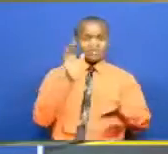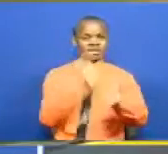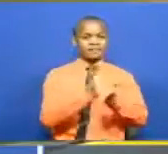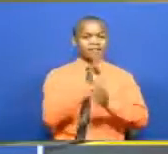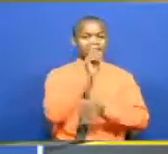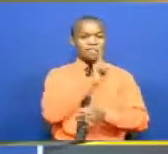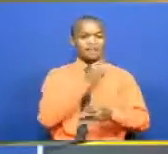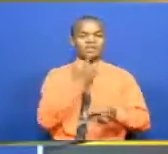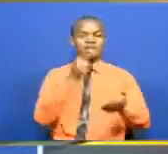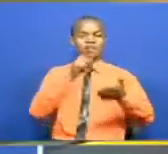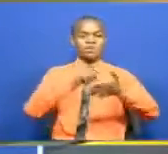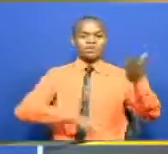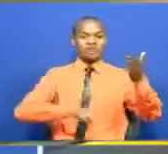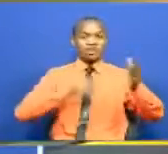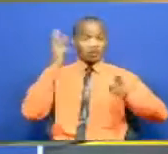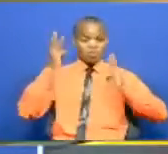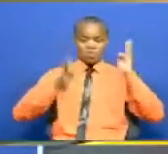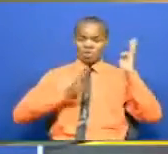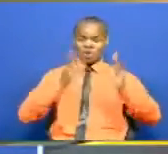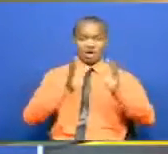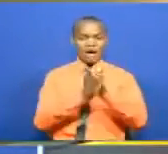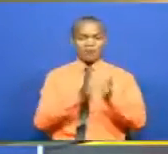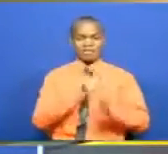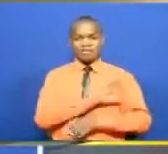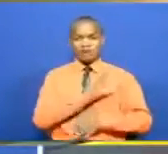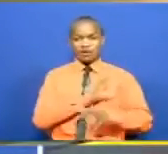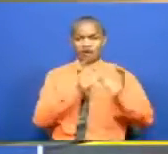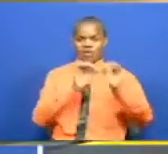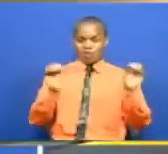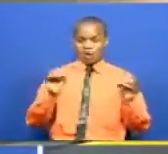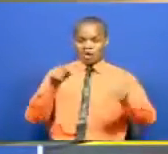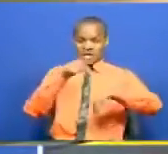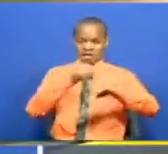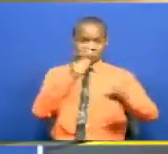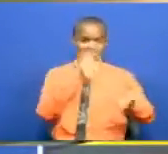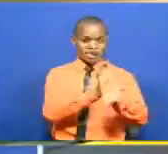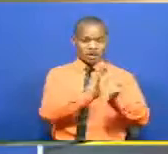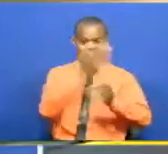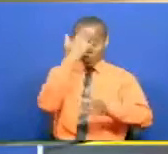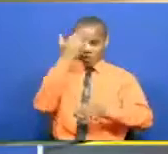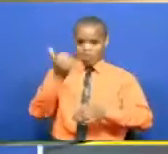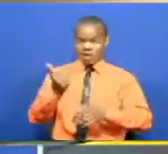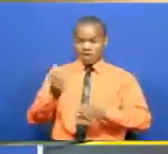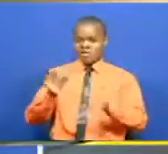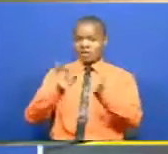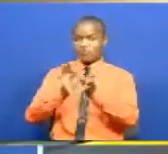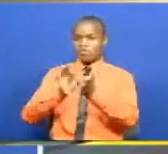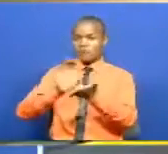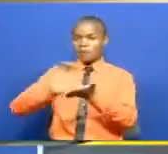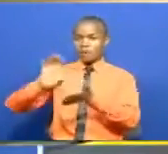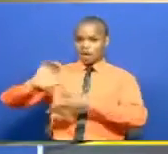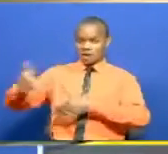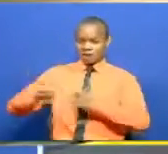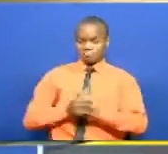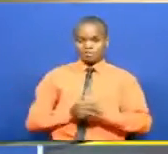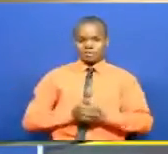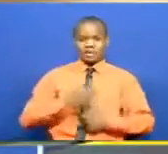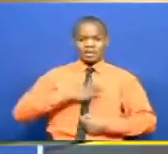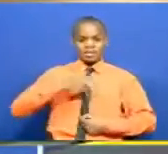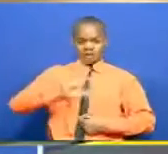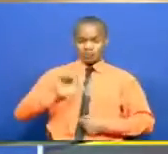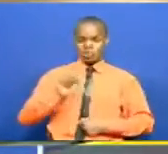kuwa alikamatwa kwa sababu ya mfumo mpya wa ugavi wa mapato. Haya yanajiri huku mwenzake wa Samburu Seneta Steve